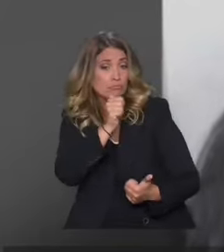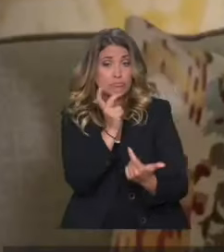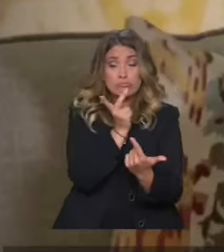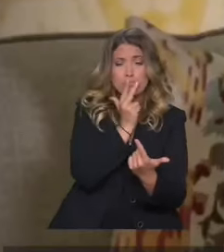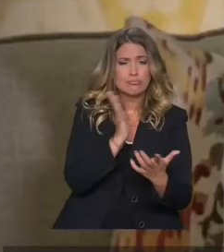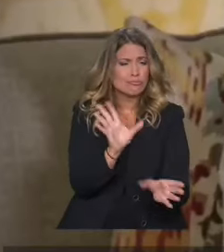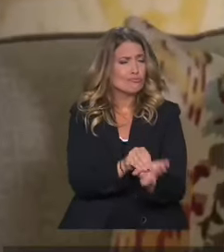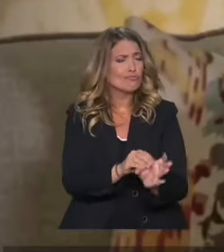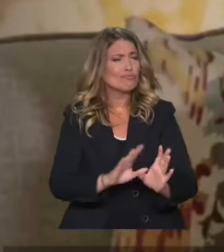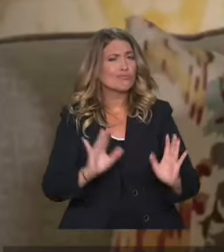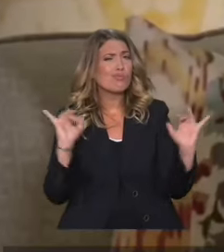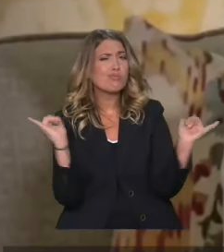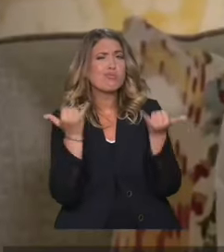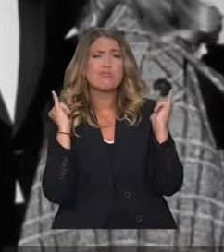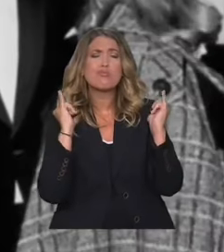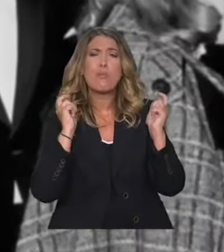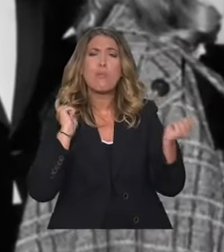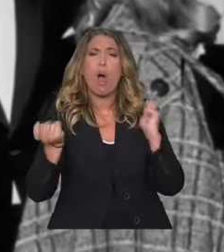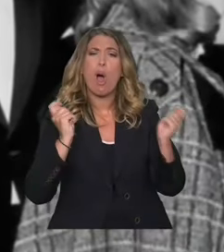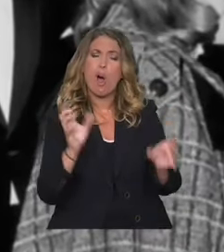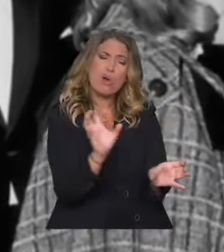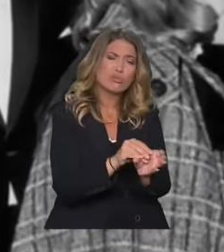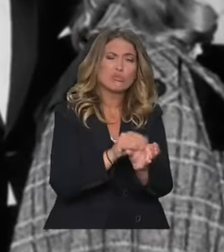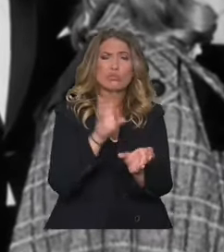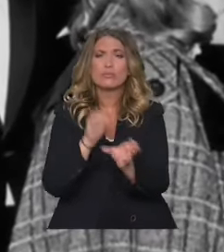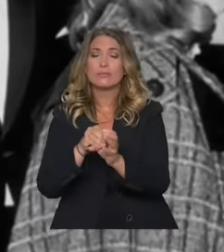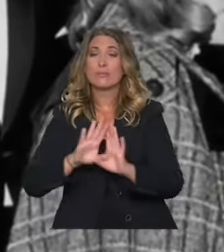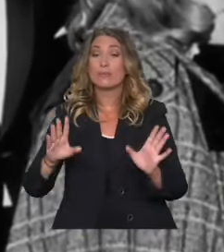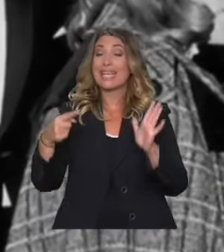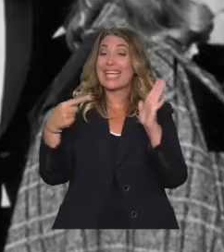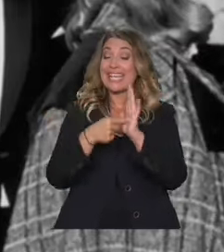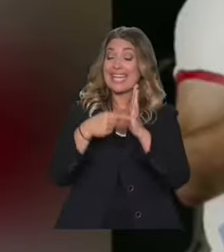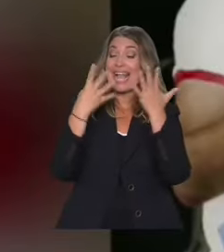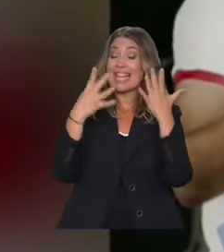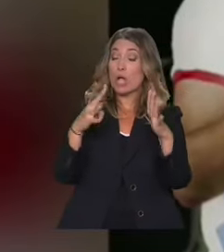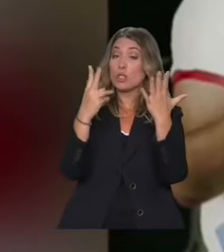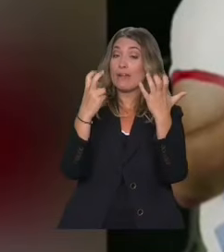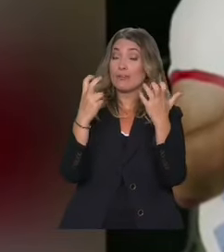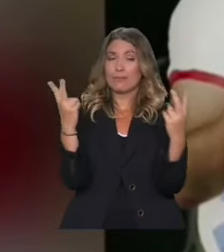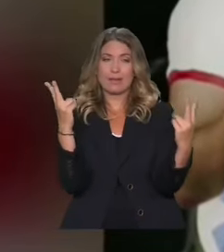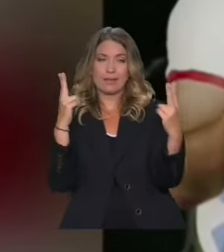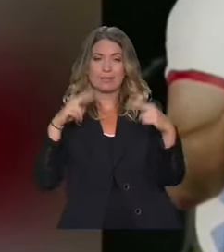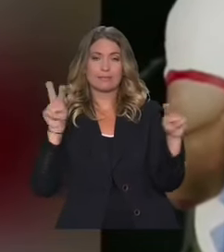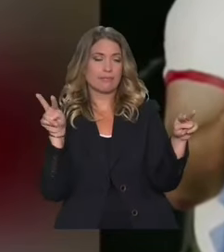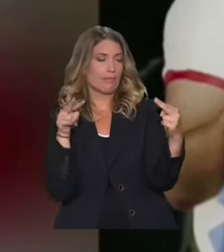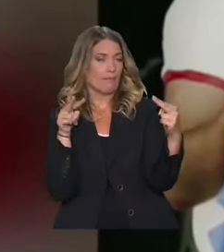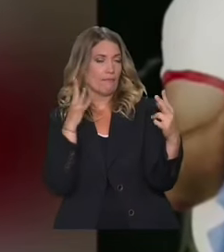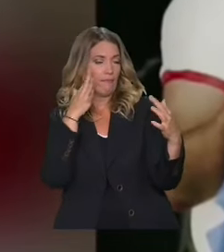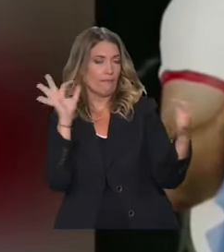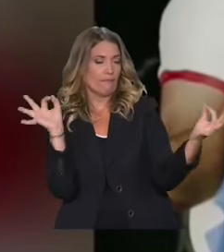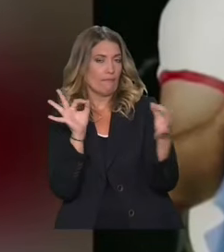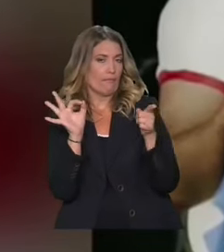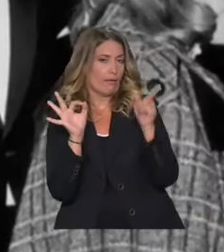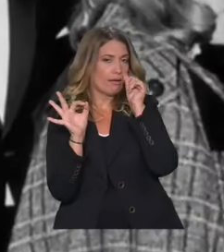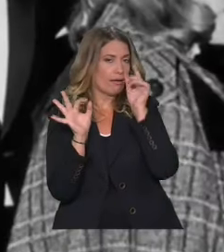was up for anything. She loved parties. Γνώρισε τον Κάρολο το 1970. Ένας έρωτας με την πρώτη ματιά, λένε αυτοί